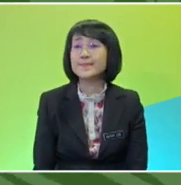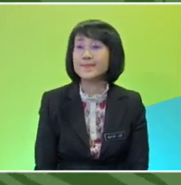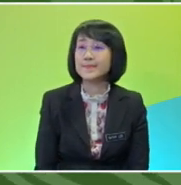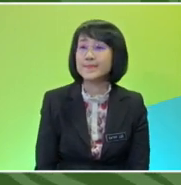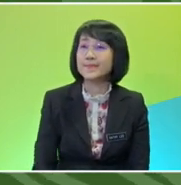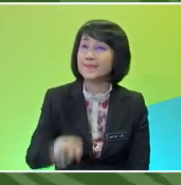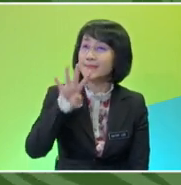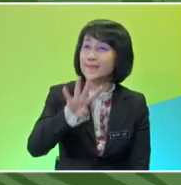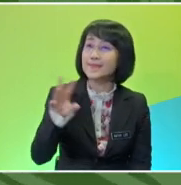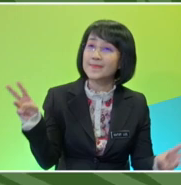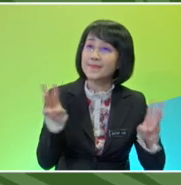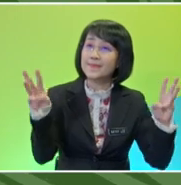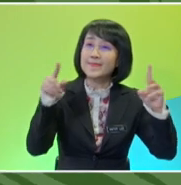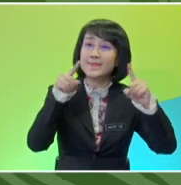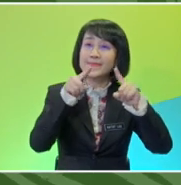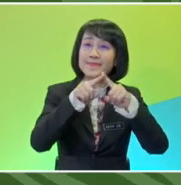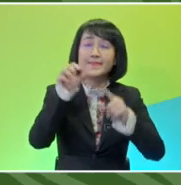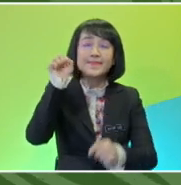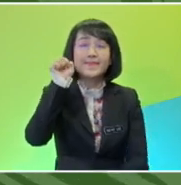beri 4 Wah kepada empat